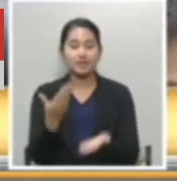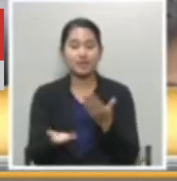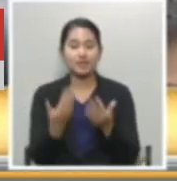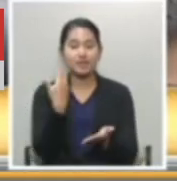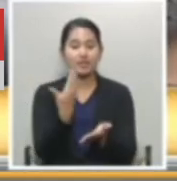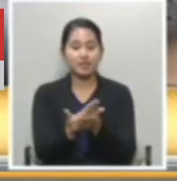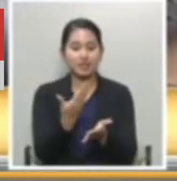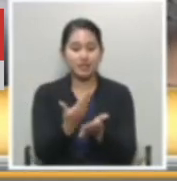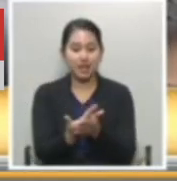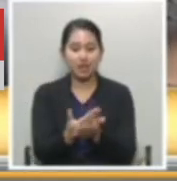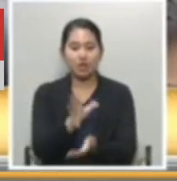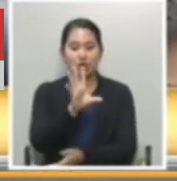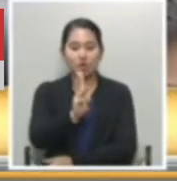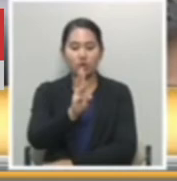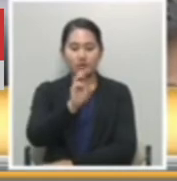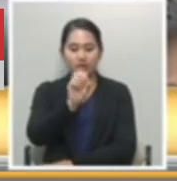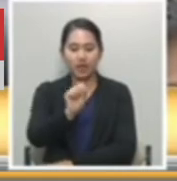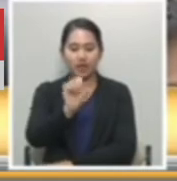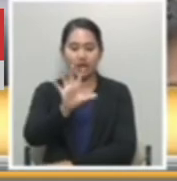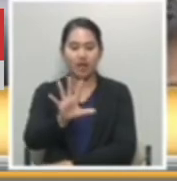งสิ้น